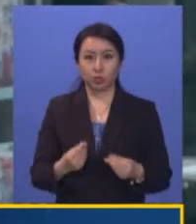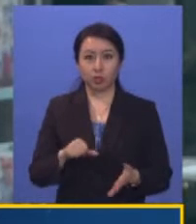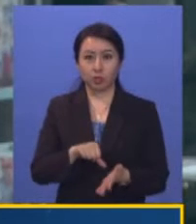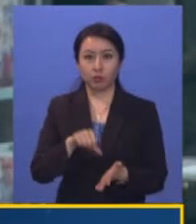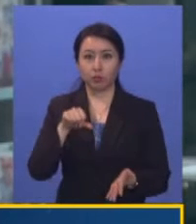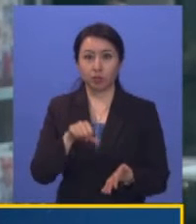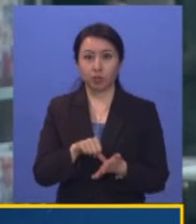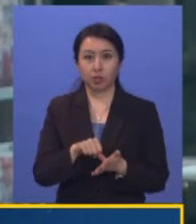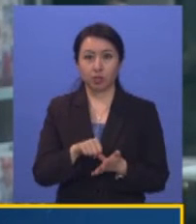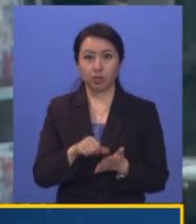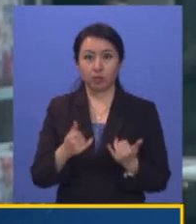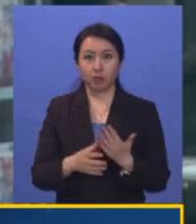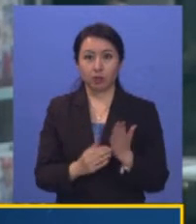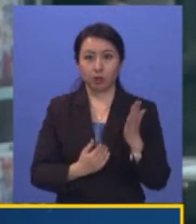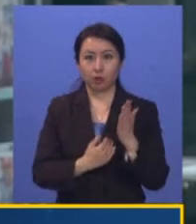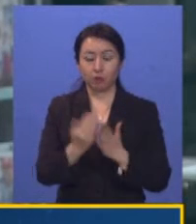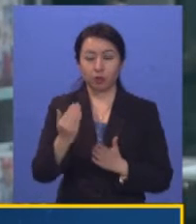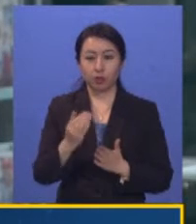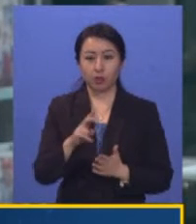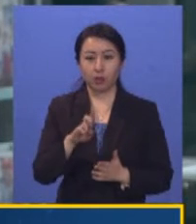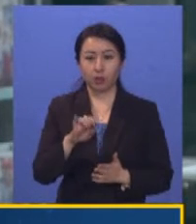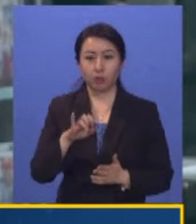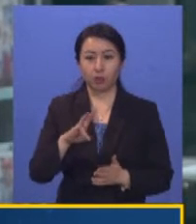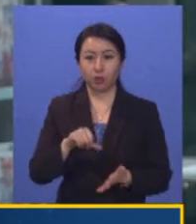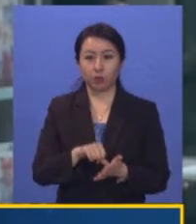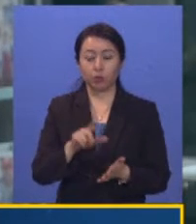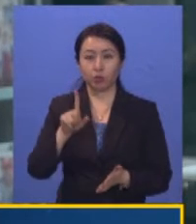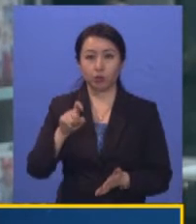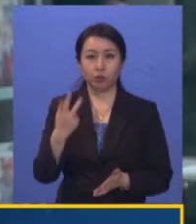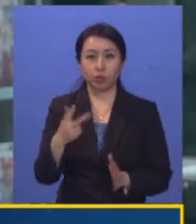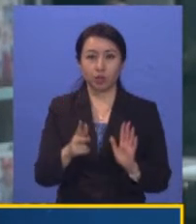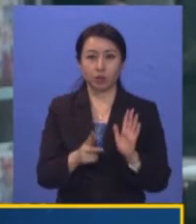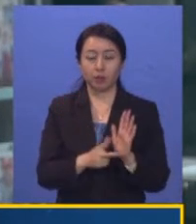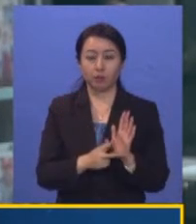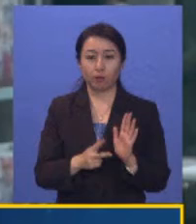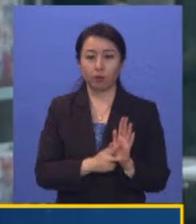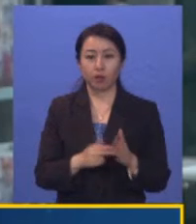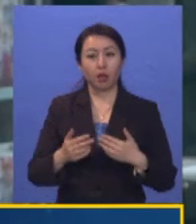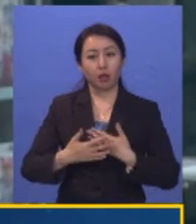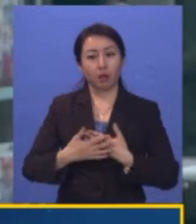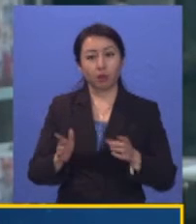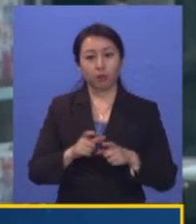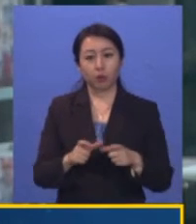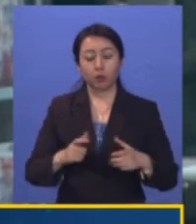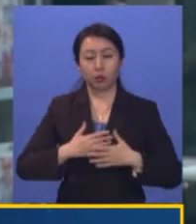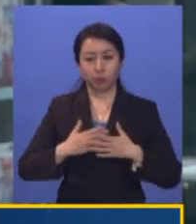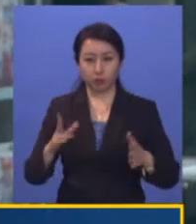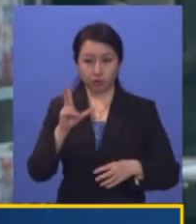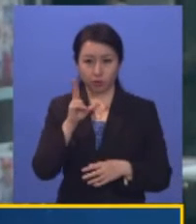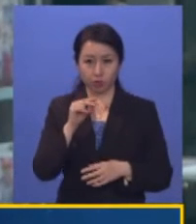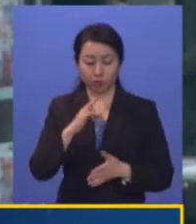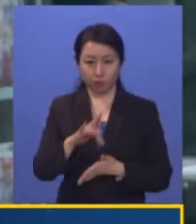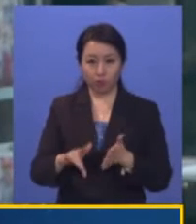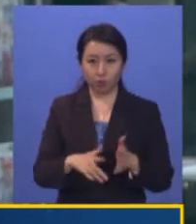На сегодняшний день на высшую школьную награду Алтынбельге претендует 138 выпускников. Самое большое количество в городе Петропавловске